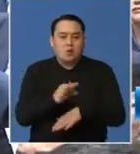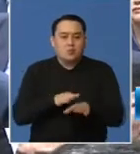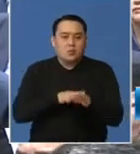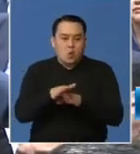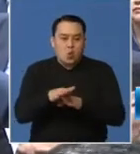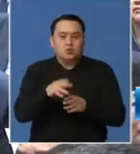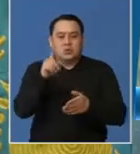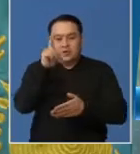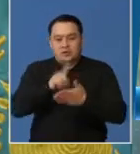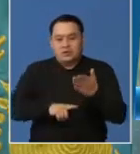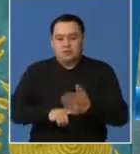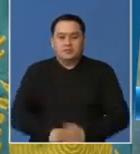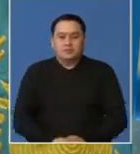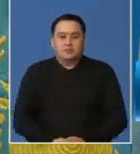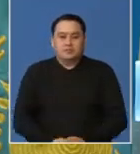полностью удовлетворила.